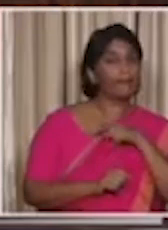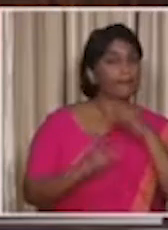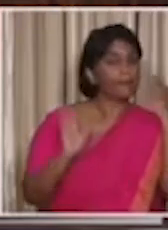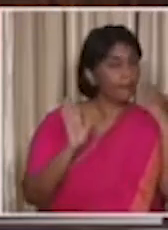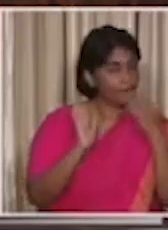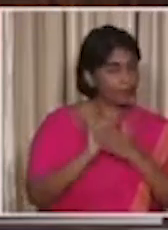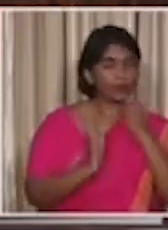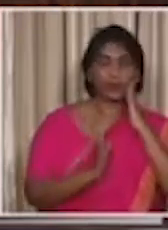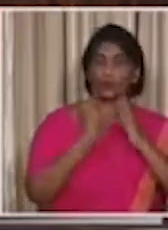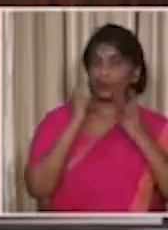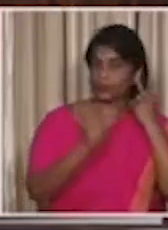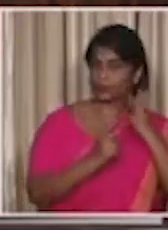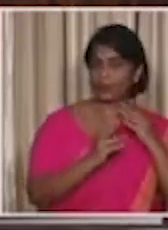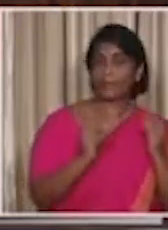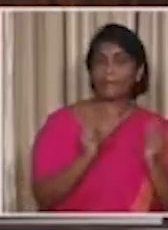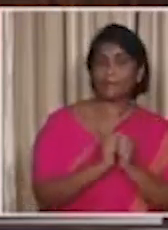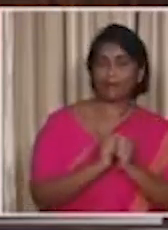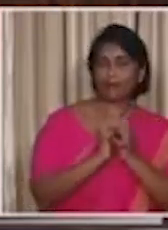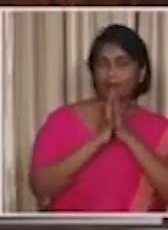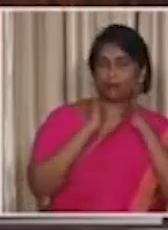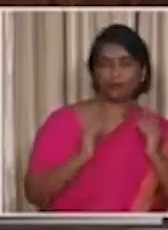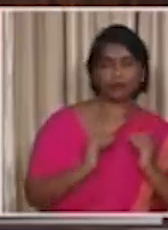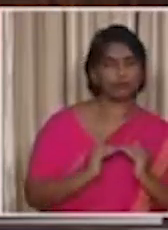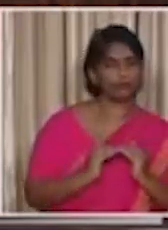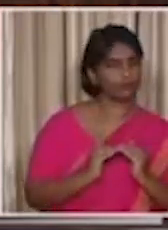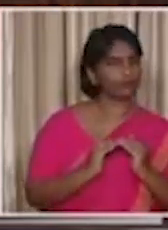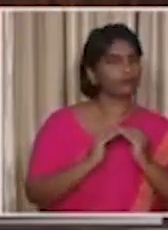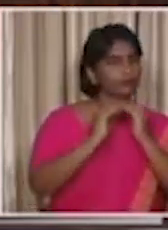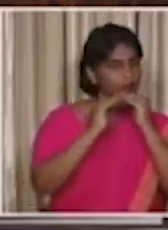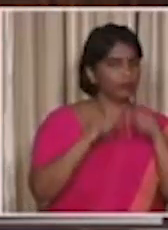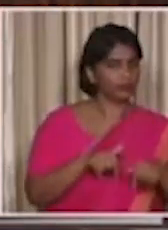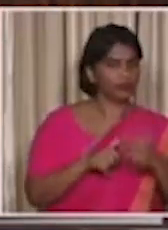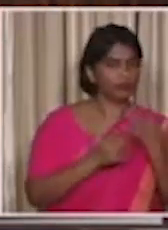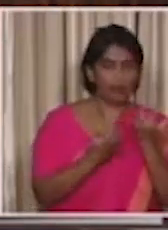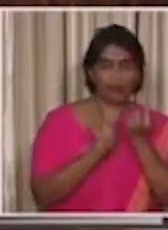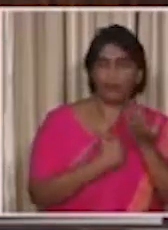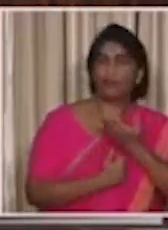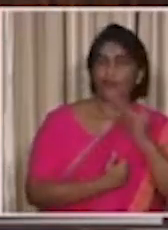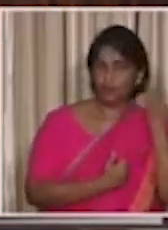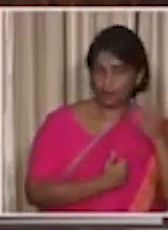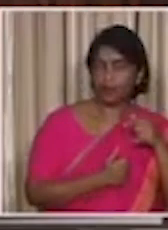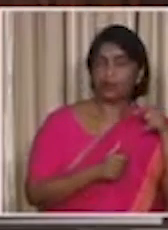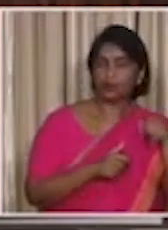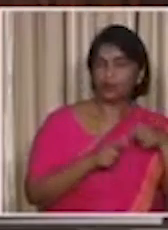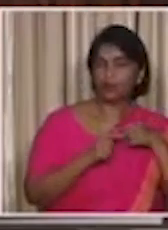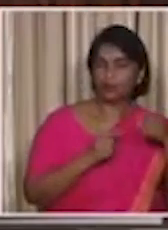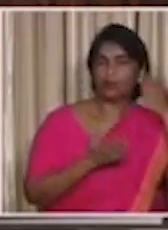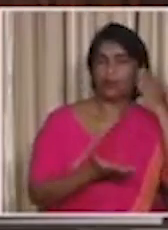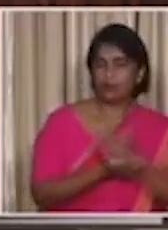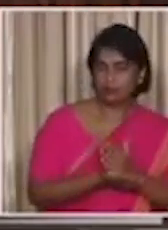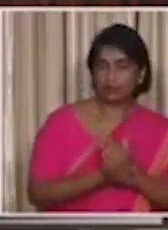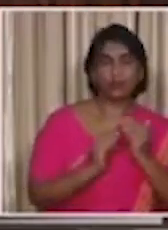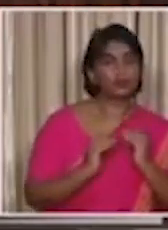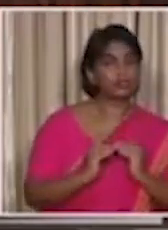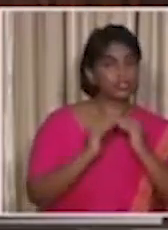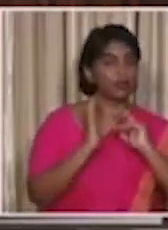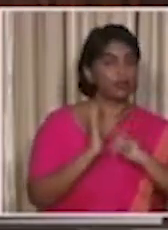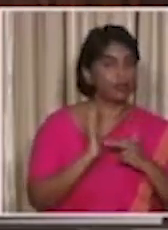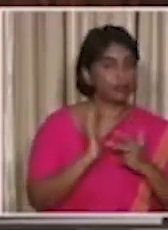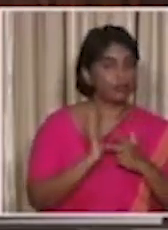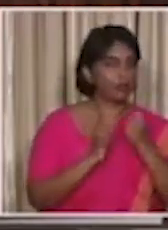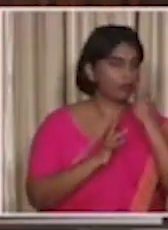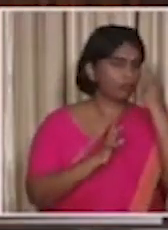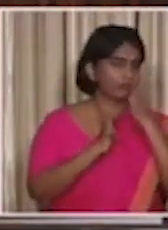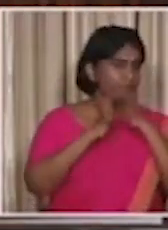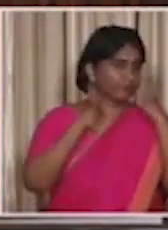සමගම සංචාරක කර්මාන්තයේ කැපිපෙන වර්ධනයක් අපට ලබා ගන්නට පුළුවන්. අතරමඟ නැවතී ඇති සංවර්ධන ව්‍යාකෘති